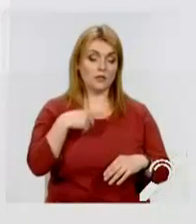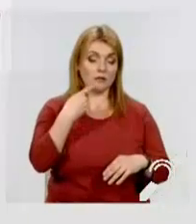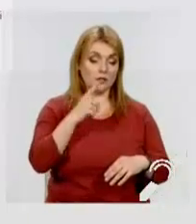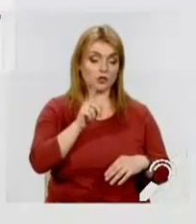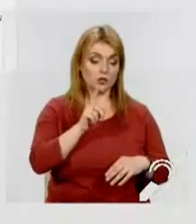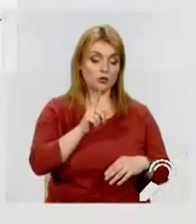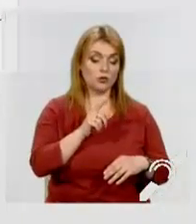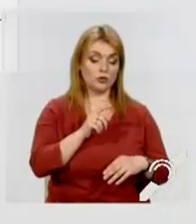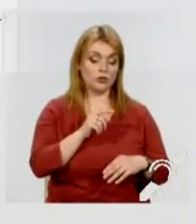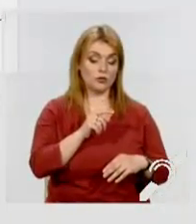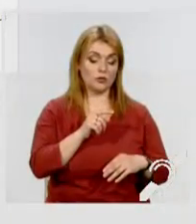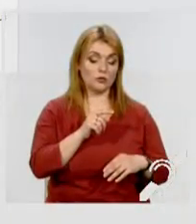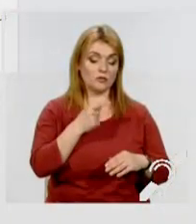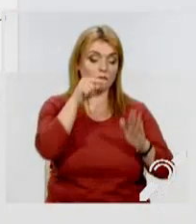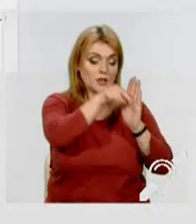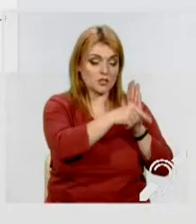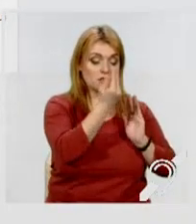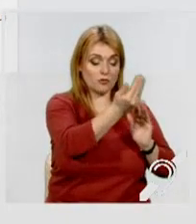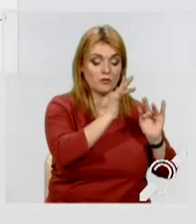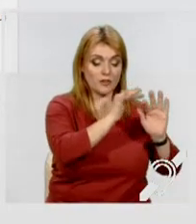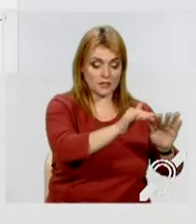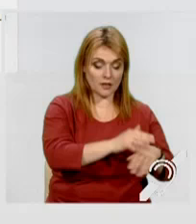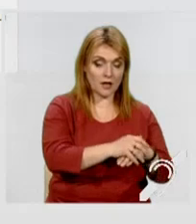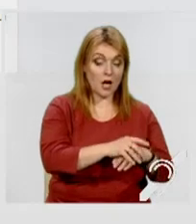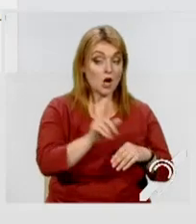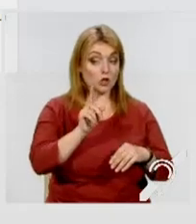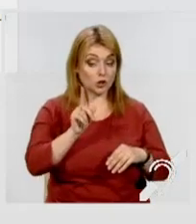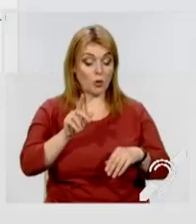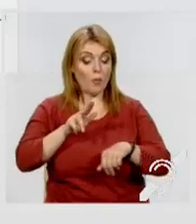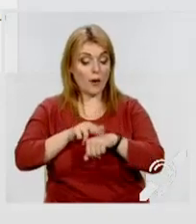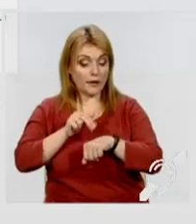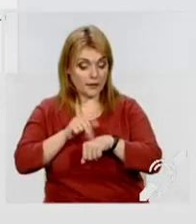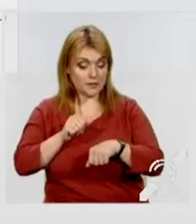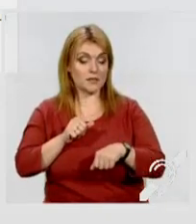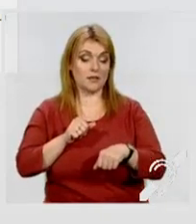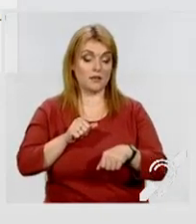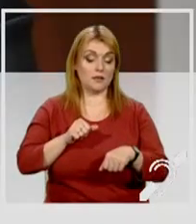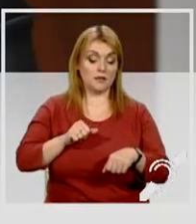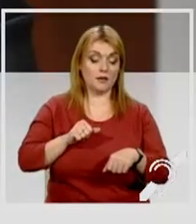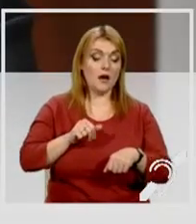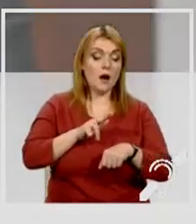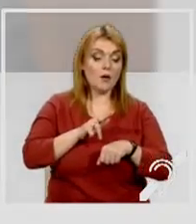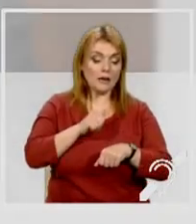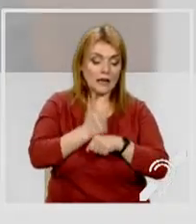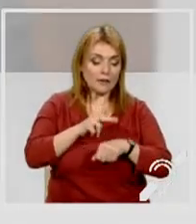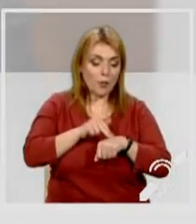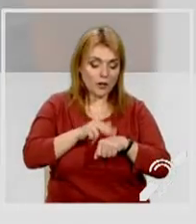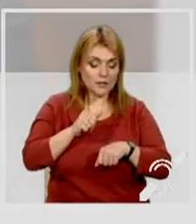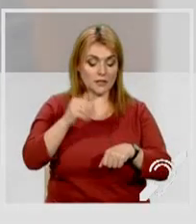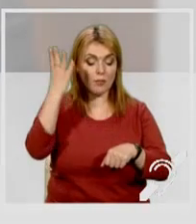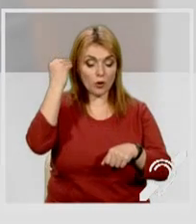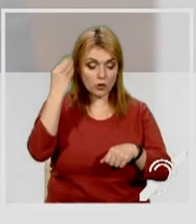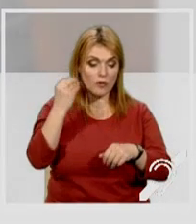avocatului poporului să modifice un raport de constatare. Atunci acesta a evitat să dea numele funcționarului. Conducătorul vine nu